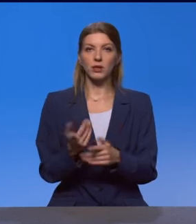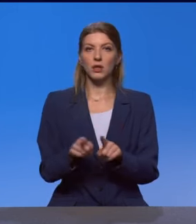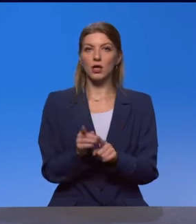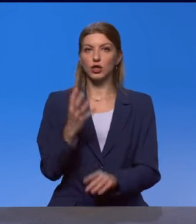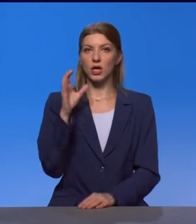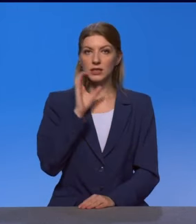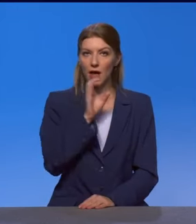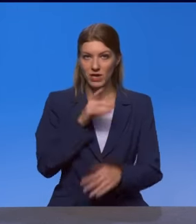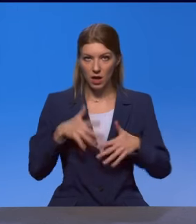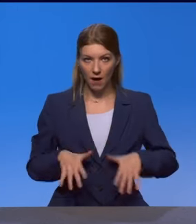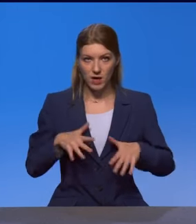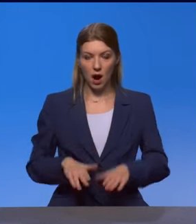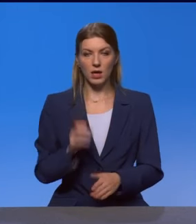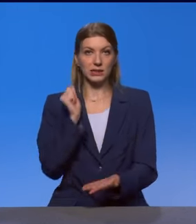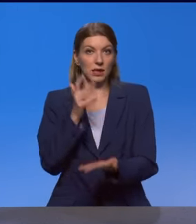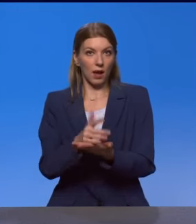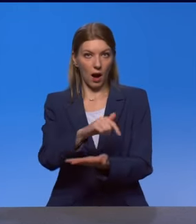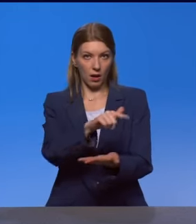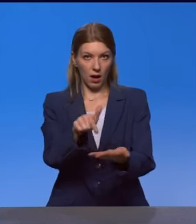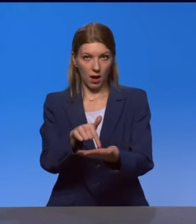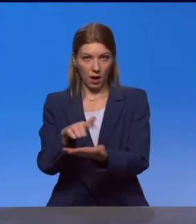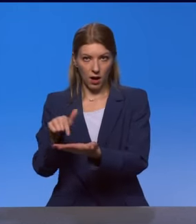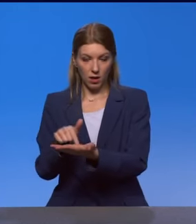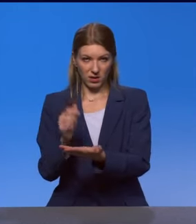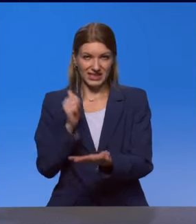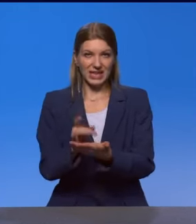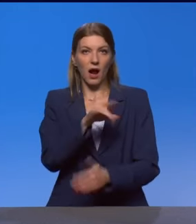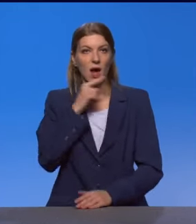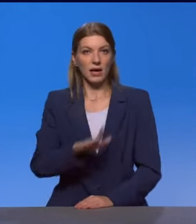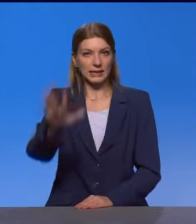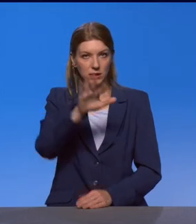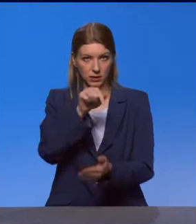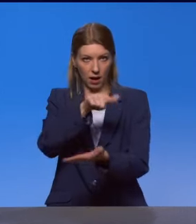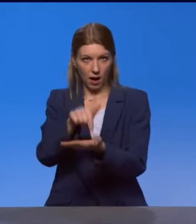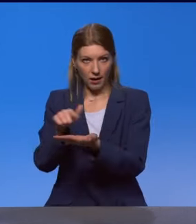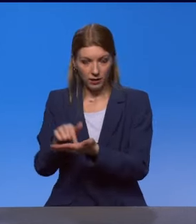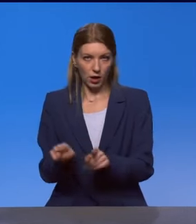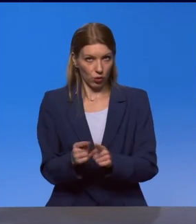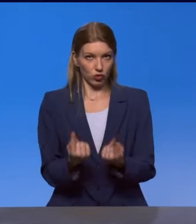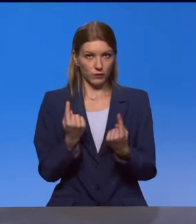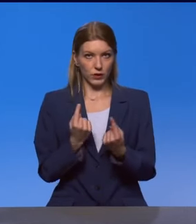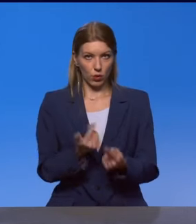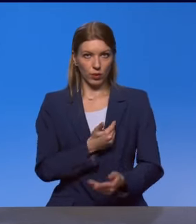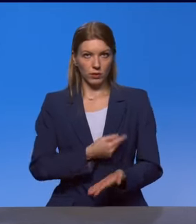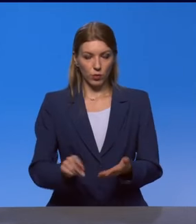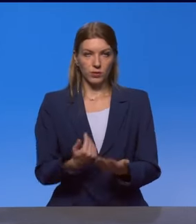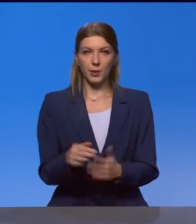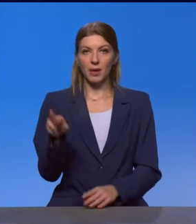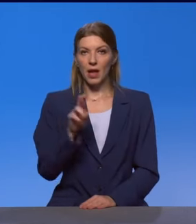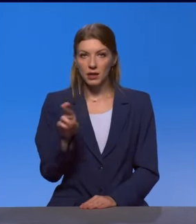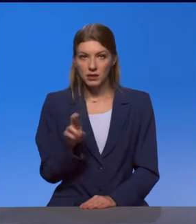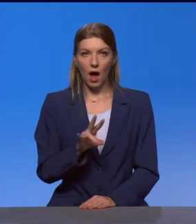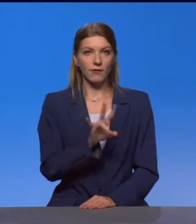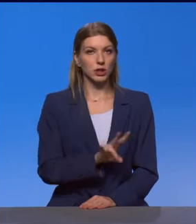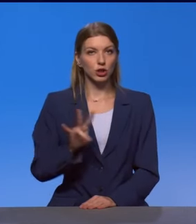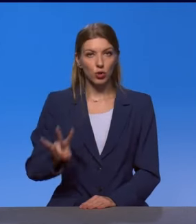и города Центральной России тоже, на самом деле, предъявляют достаточно высокий спрос. Такие города, как Ярославль, Нижний